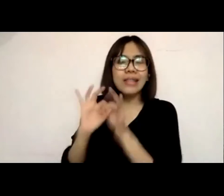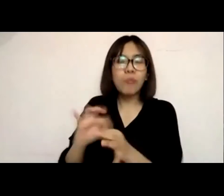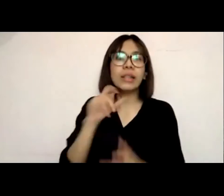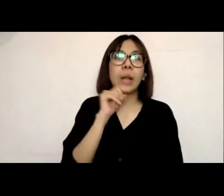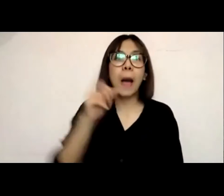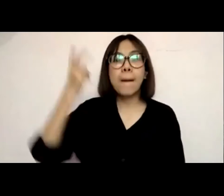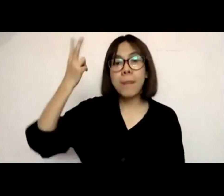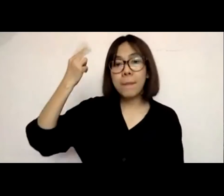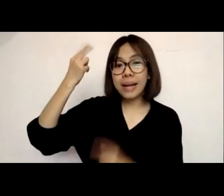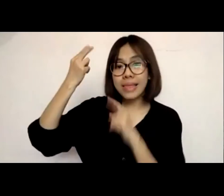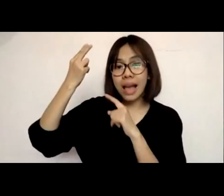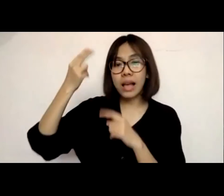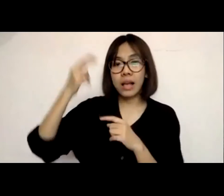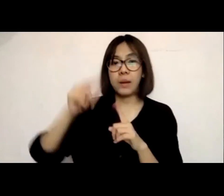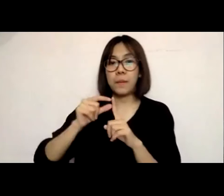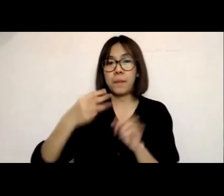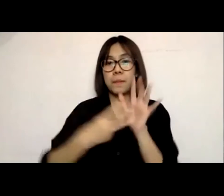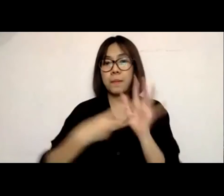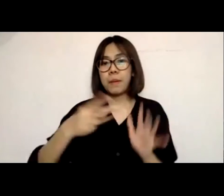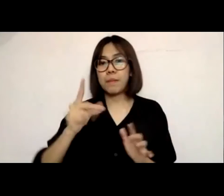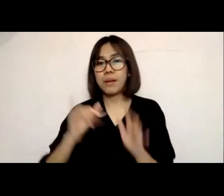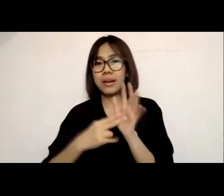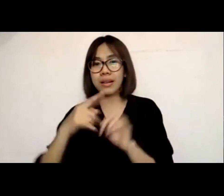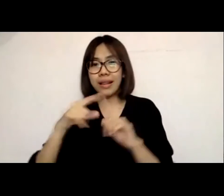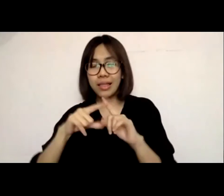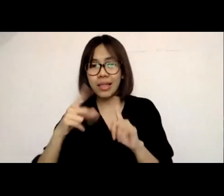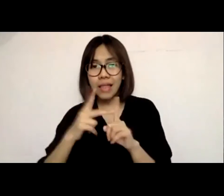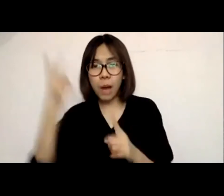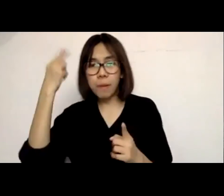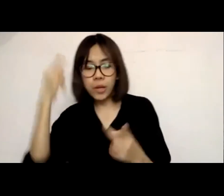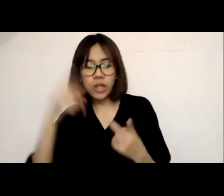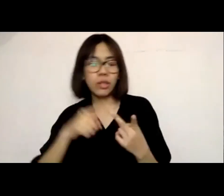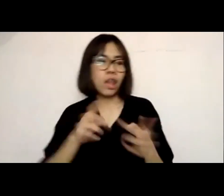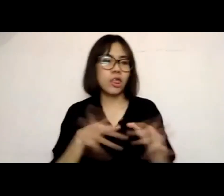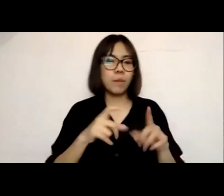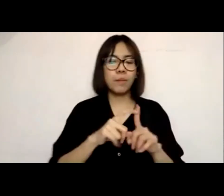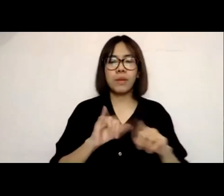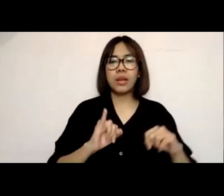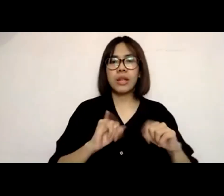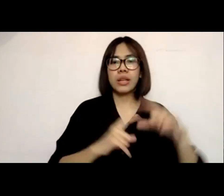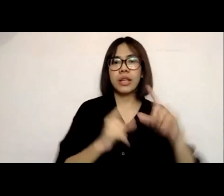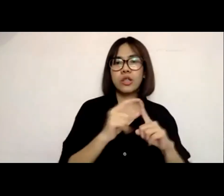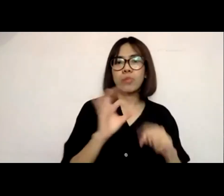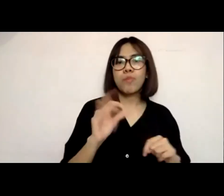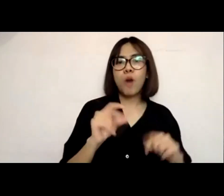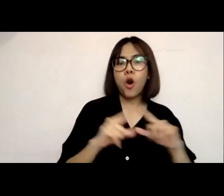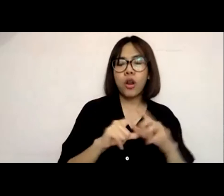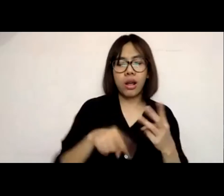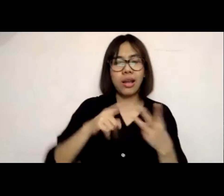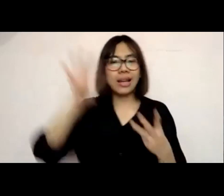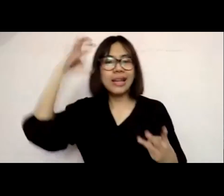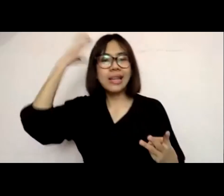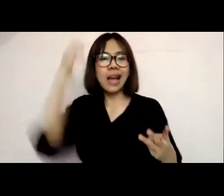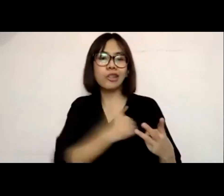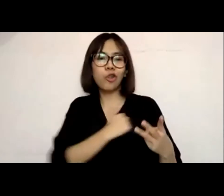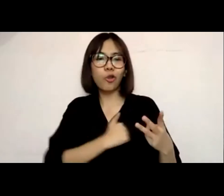Jawa Barat, P4 TKT KPLB, Dispora, Dinas Sosial, ya, dan juga yayasan-yayasan yang